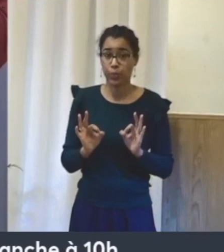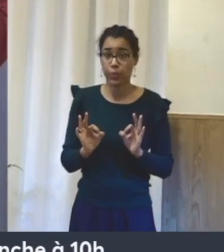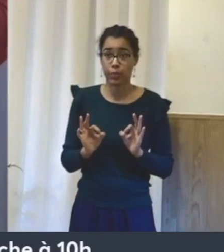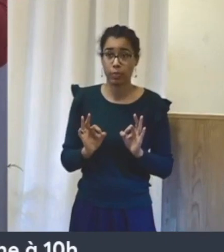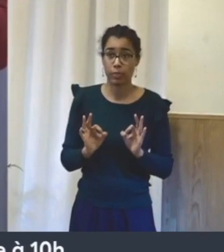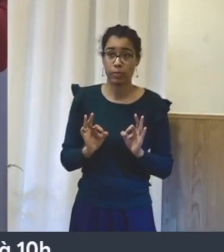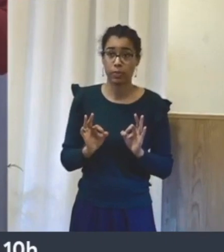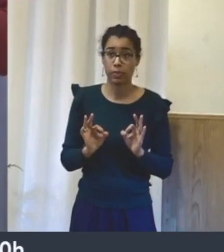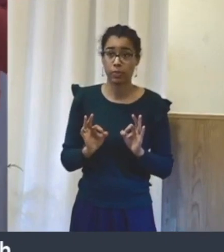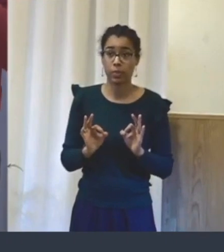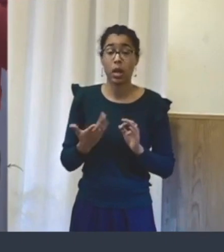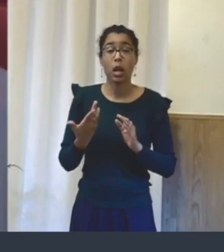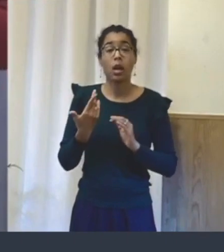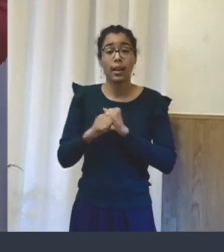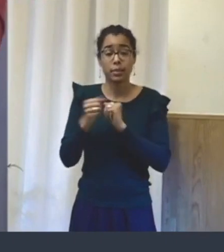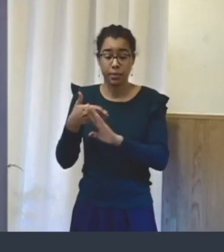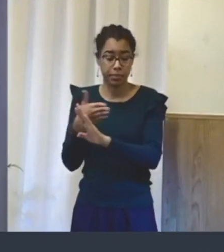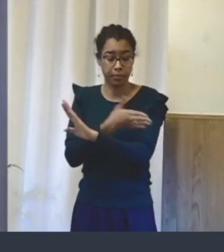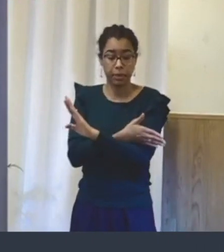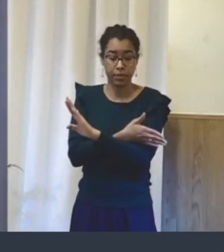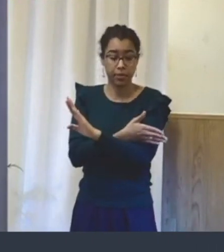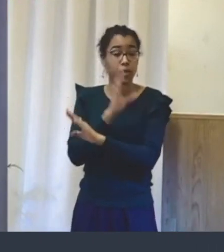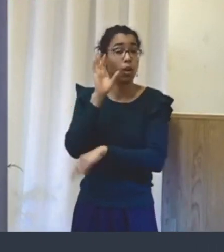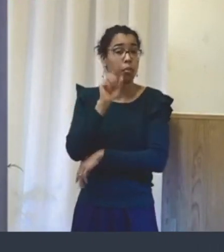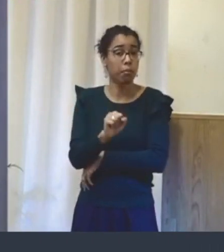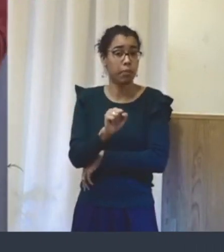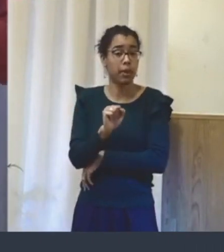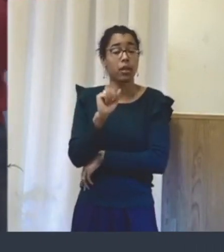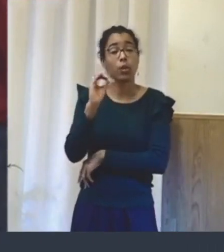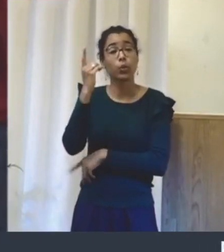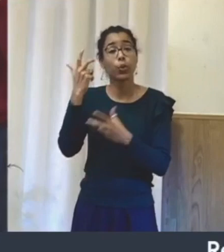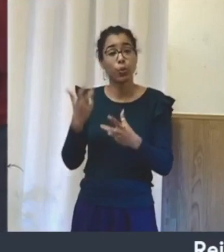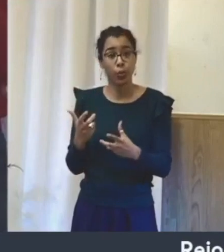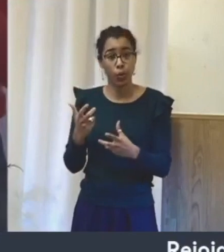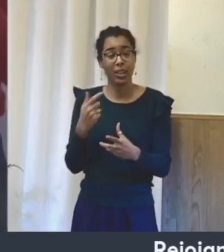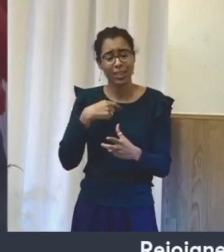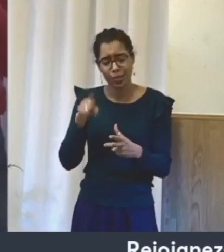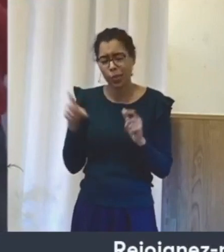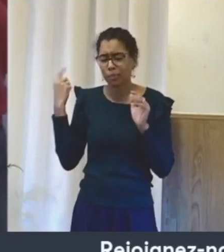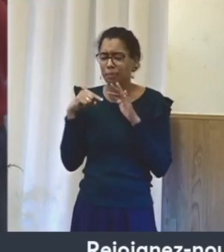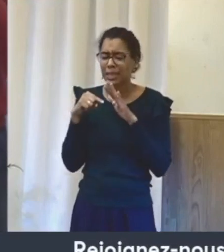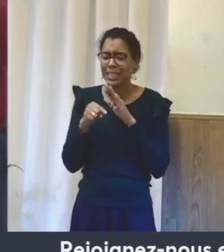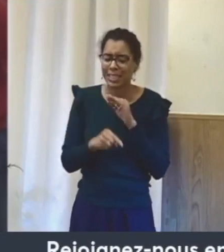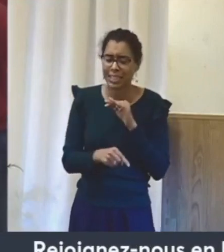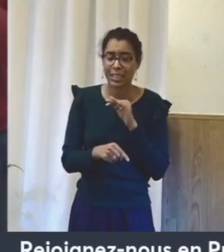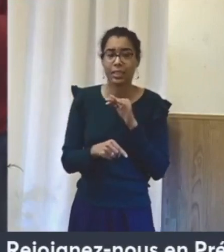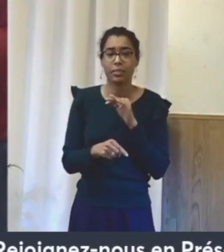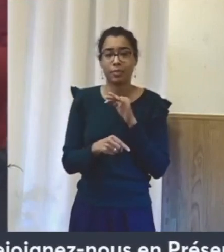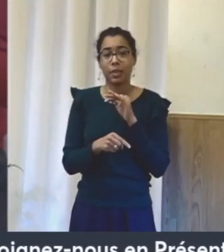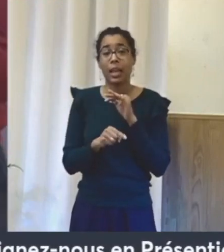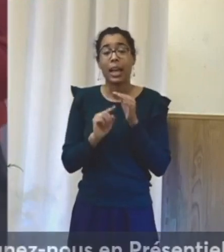comme on l'a entendu cette semaine, Dieu veut que nous puissions aller en profondeur et qu'il